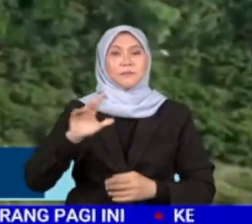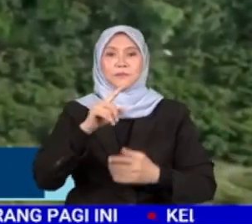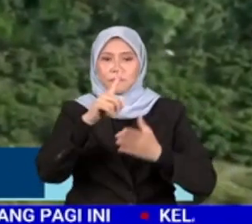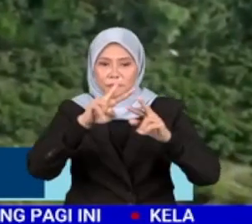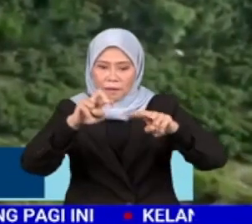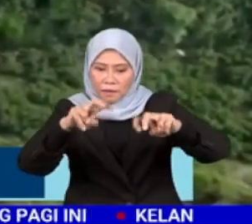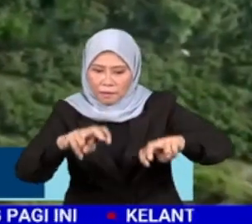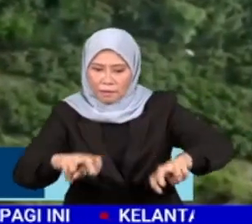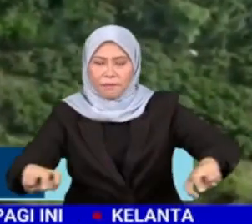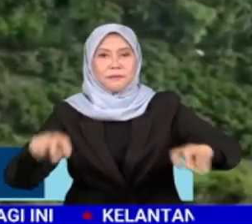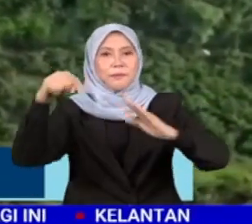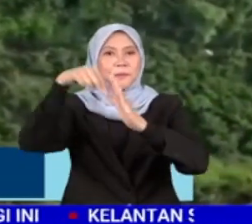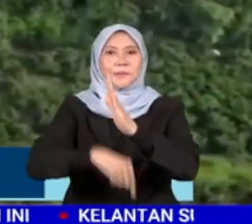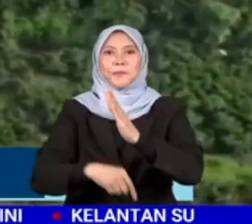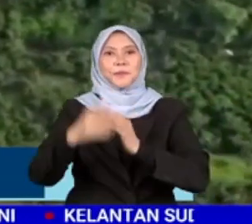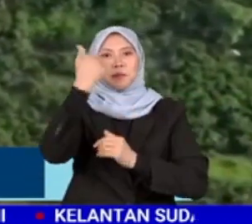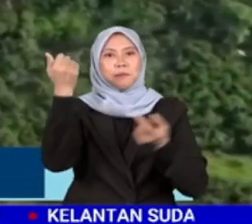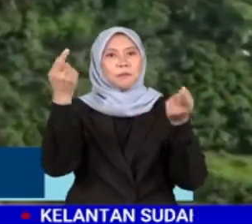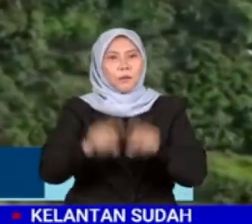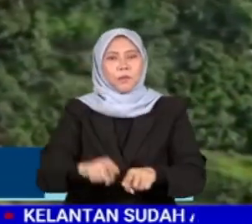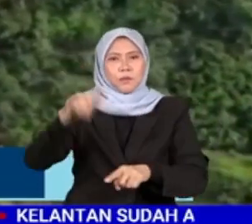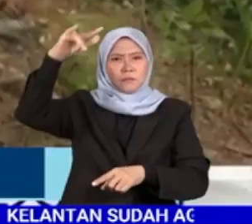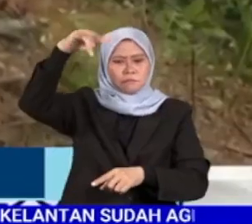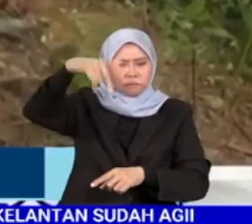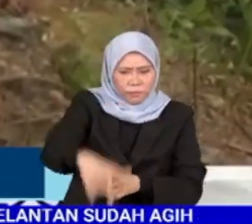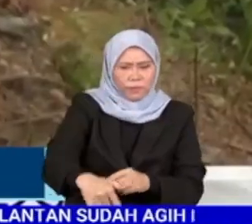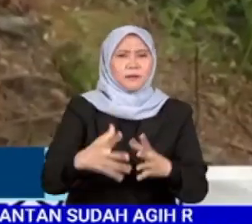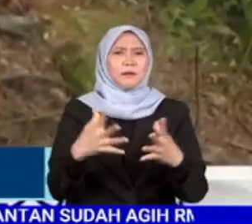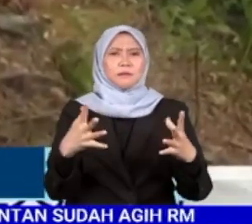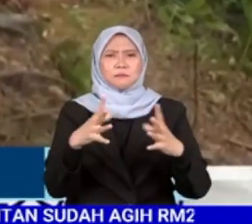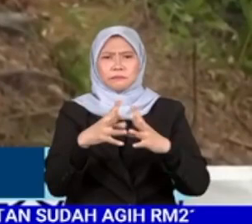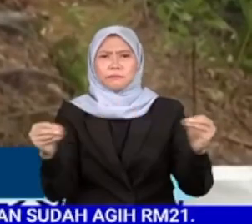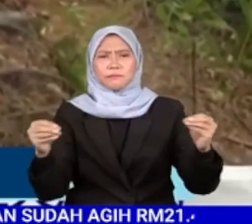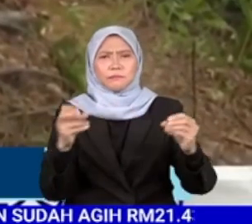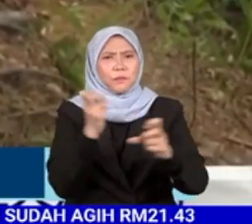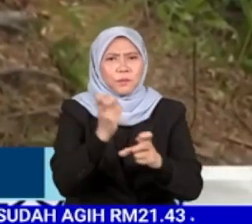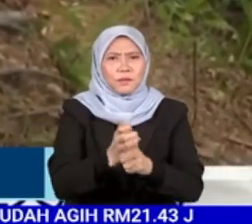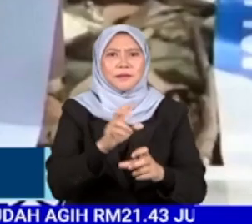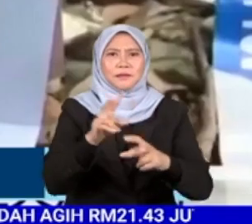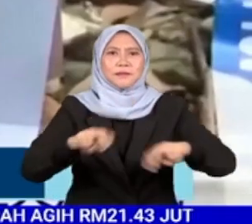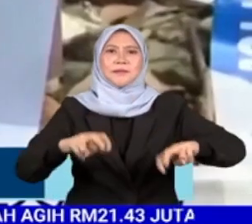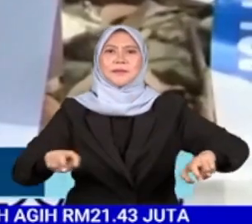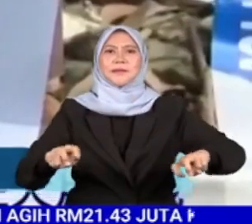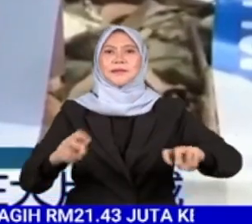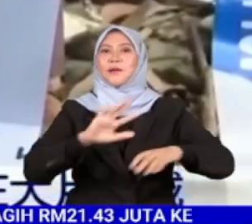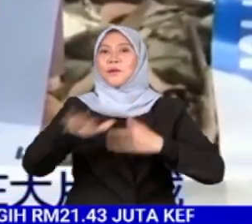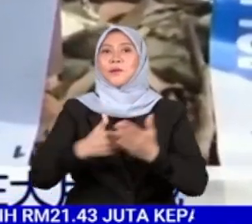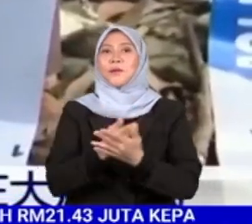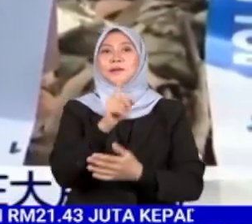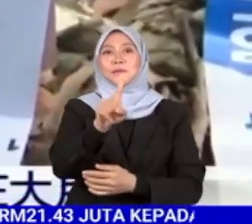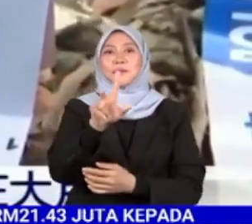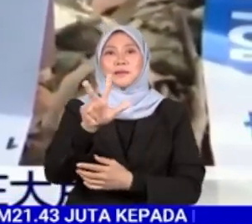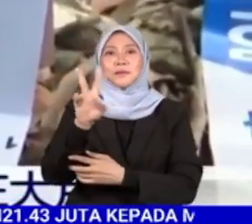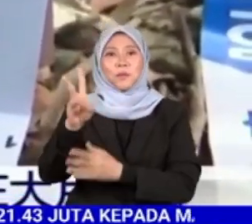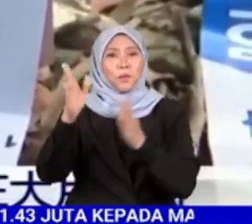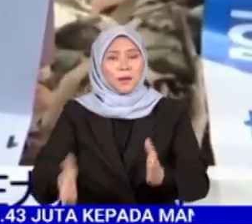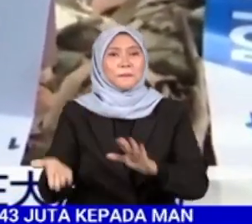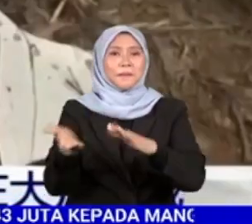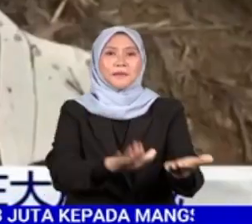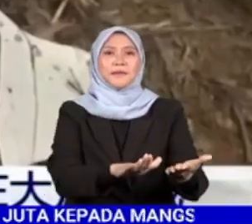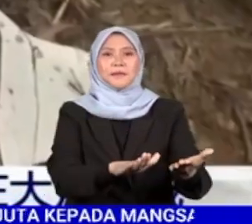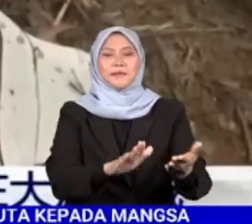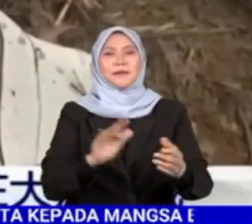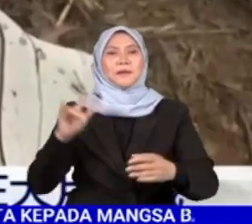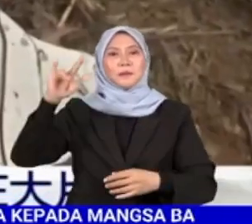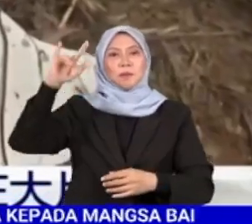Siasatan mendalam dilaksana kerana kemalangan itu sangat rumit dan jarang berlaku. Tragedi mengorbankan semua 132 penumpang